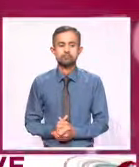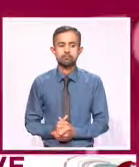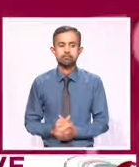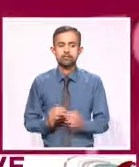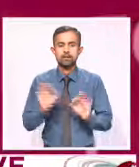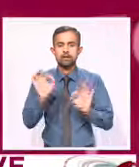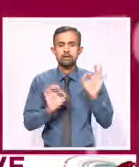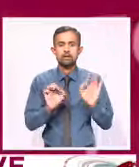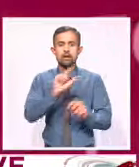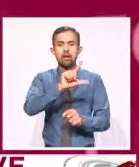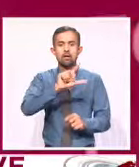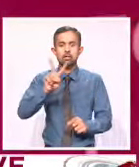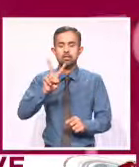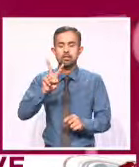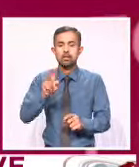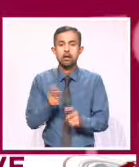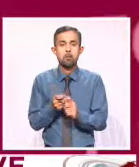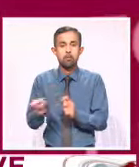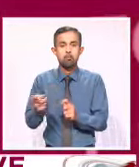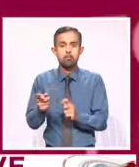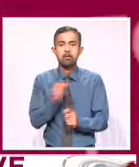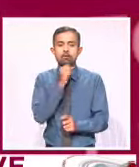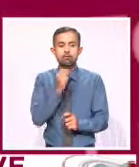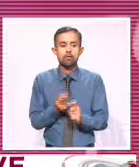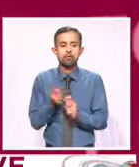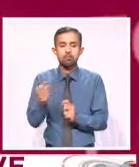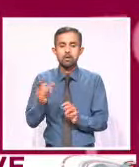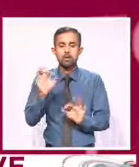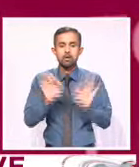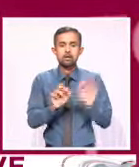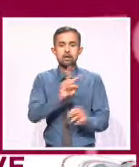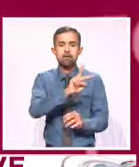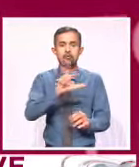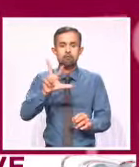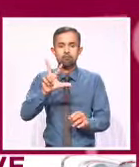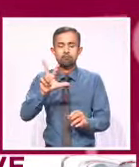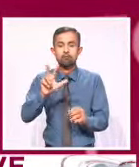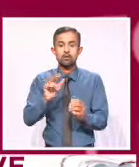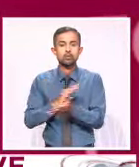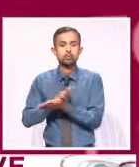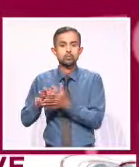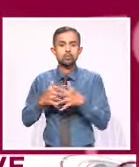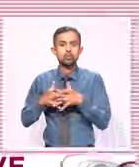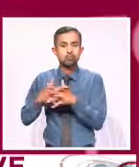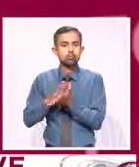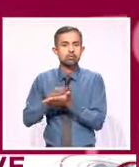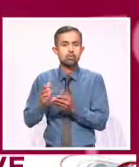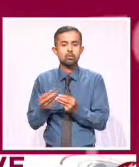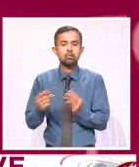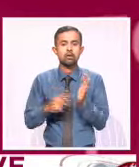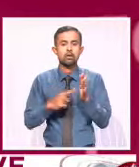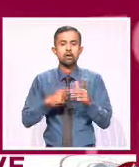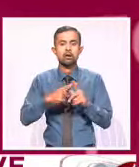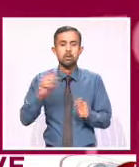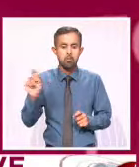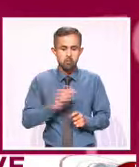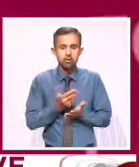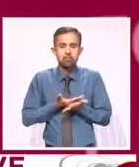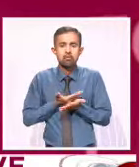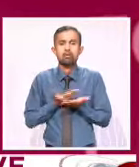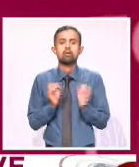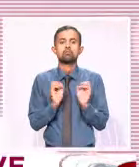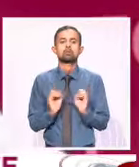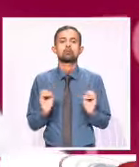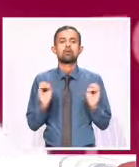එතකොට 72%ක් වැටුප්පා විශ්‍රාම වැටුපුත් 28%ක් සානාධාර සඳහා ගියාම බදු ආදායමින් කිසිවක්